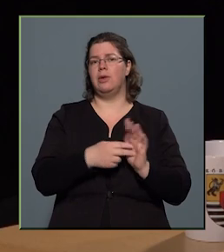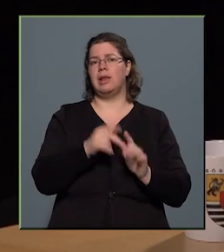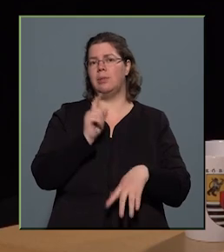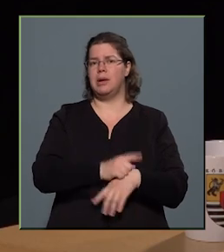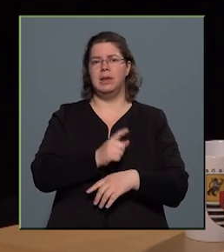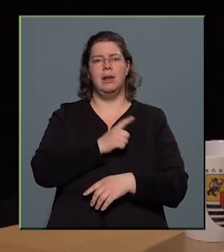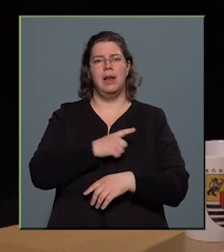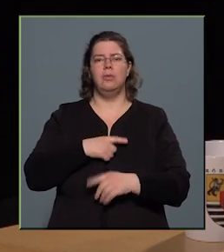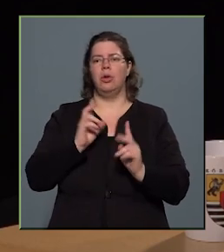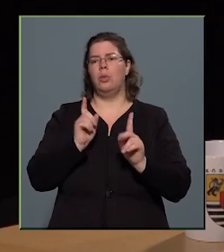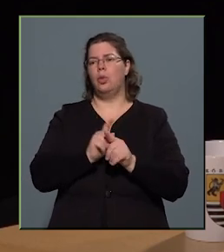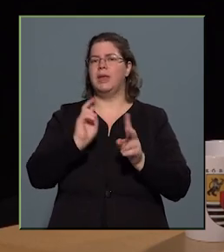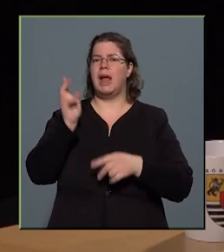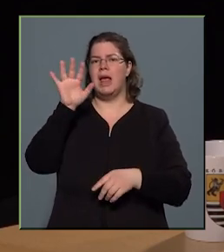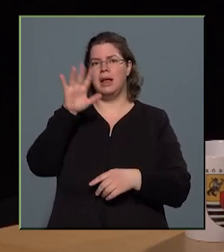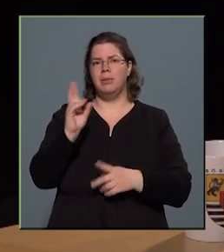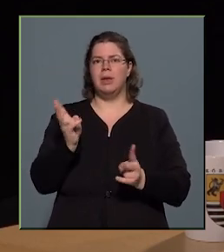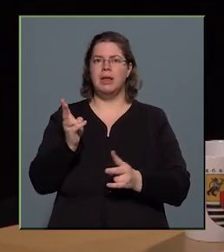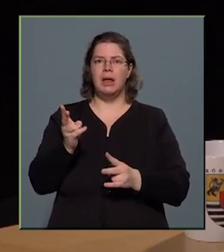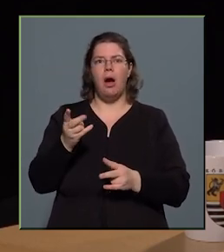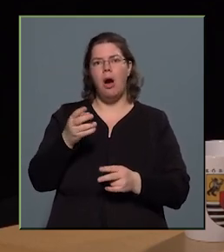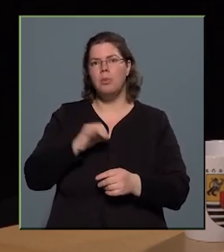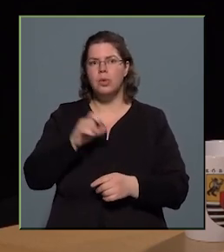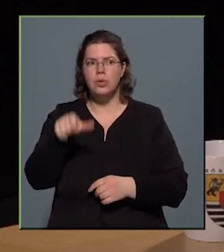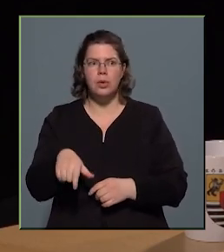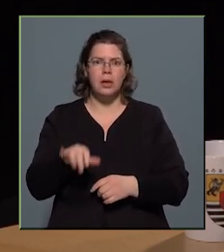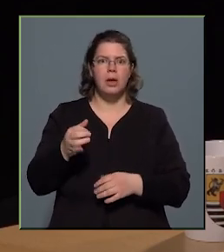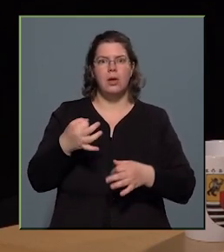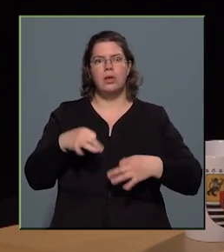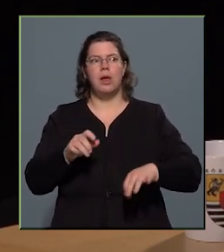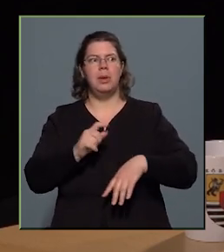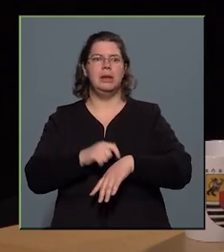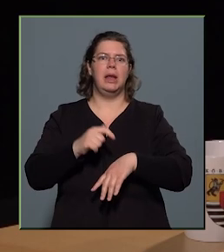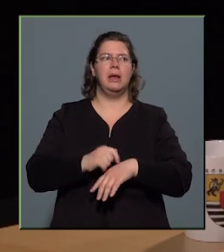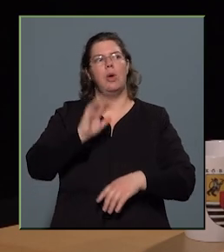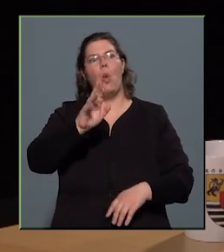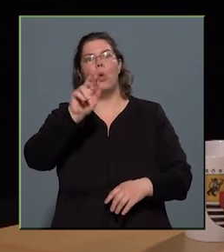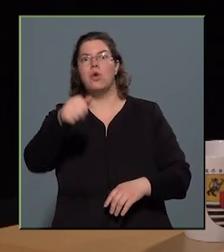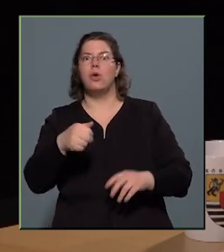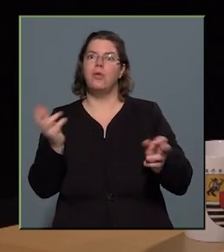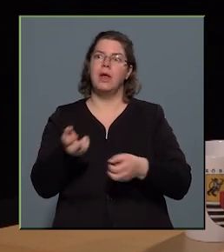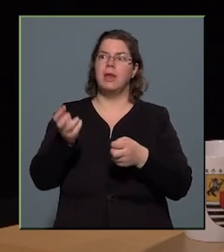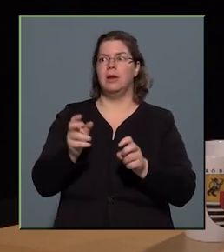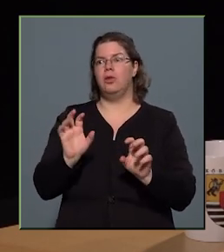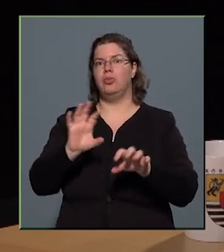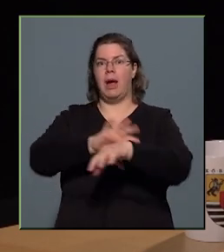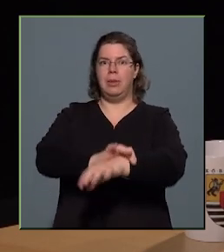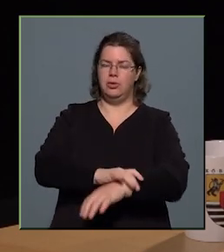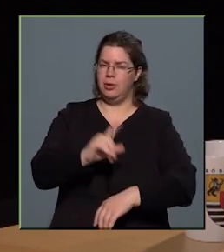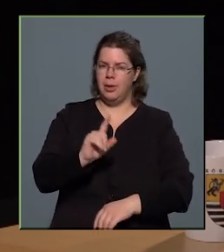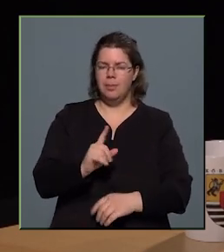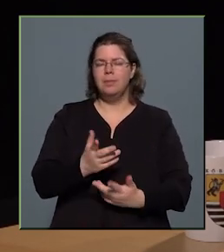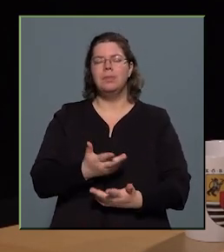kell elképzelni, hogy tudja, hogy ki a bűnöző, és akár szabad idejében otthonról felderíti, és elfogja és megbülítsa, hanem bizony nagyon sok